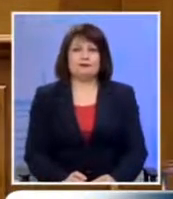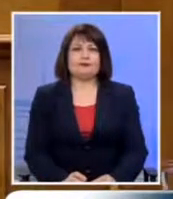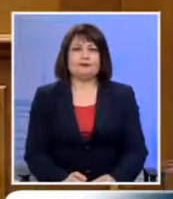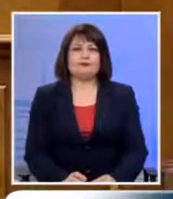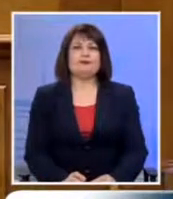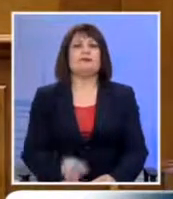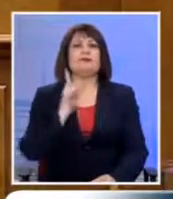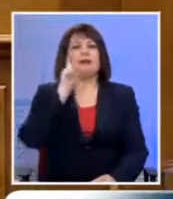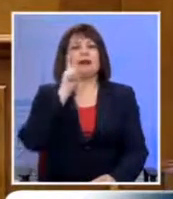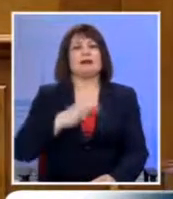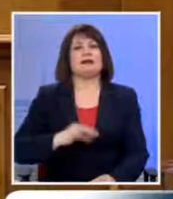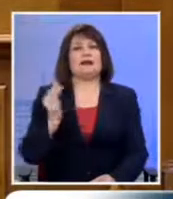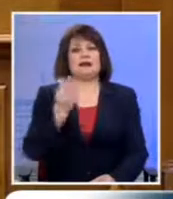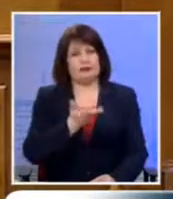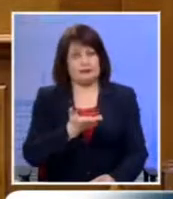Κυρίες και κύριοι συνάδελφοι,